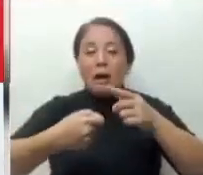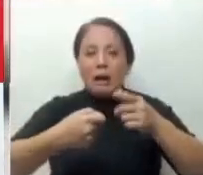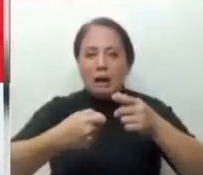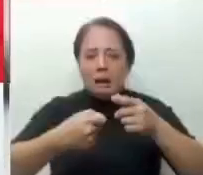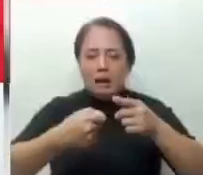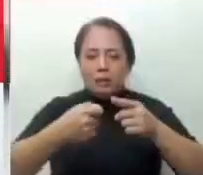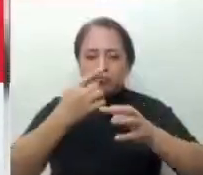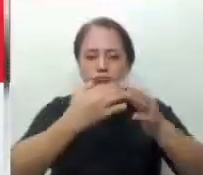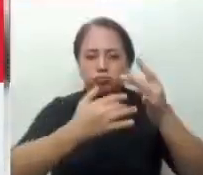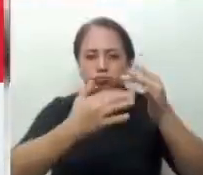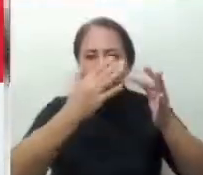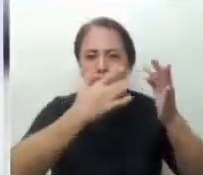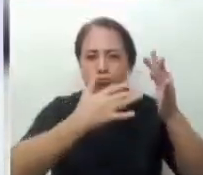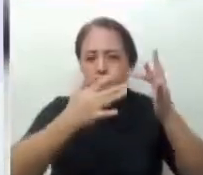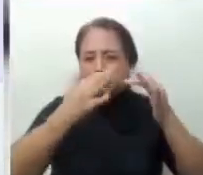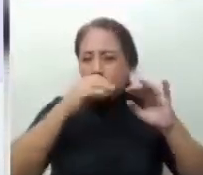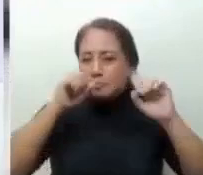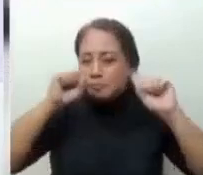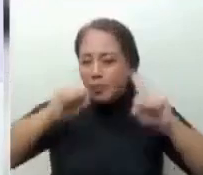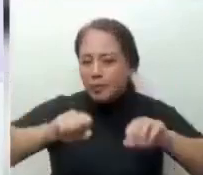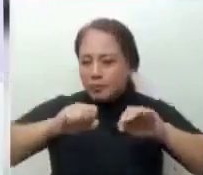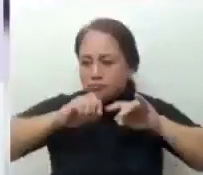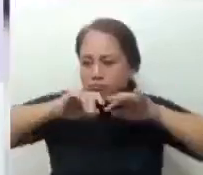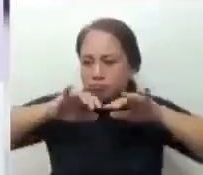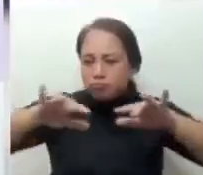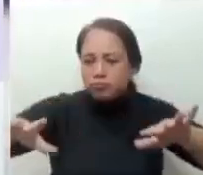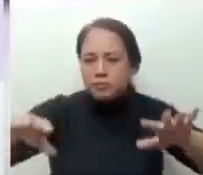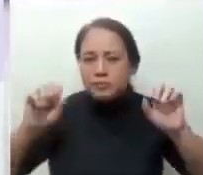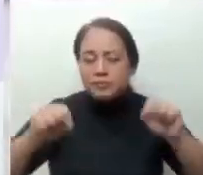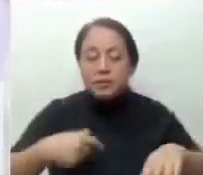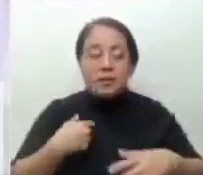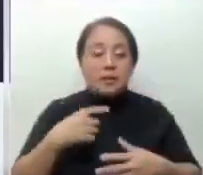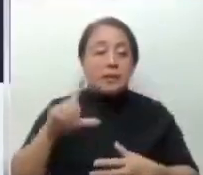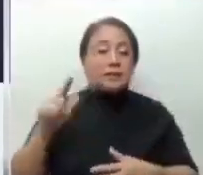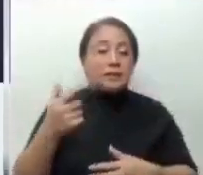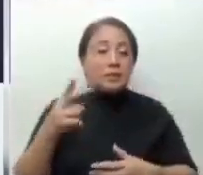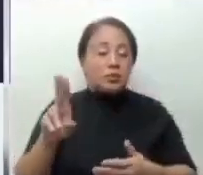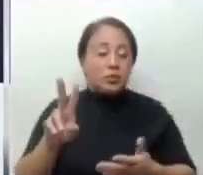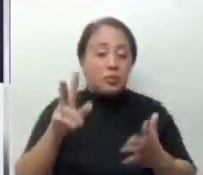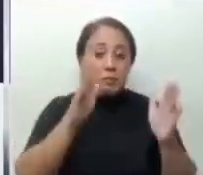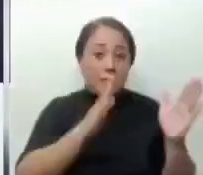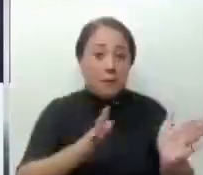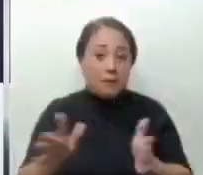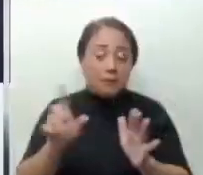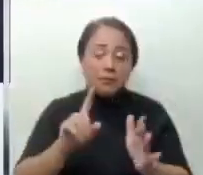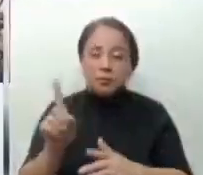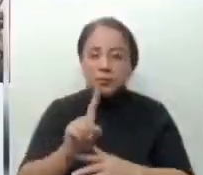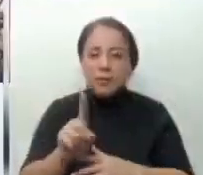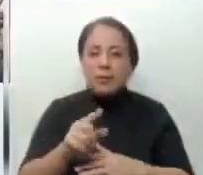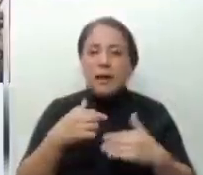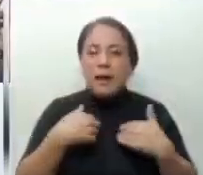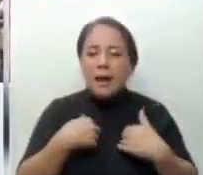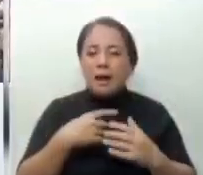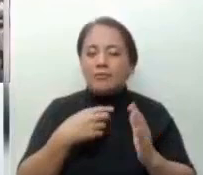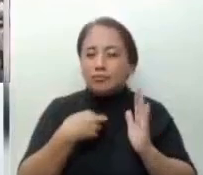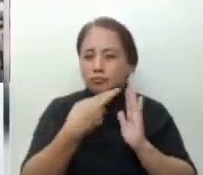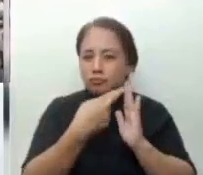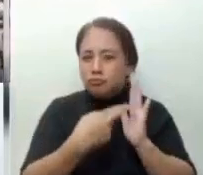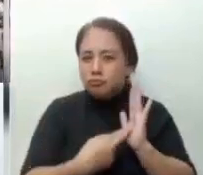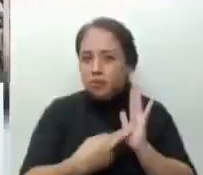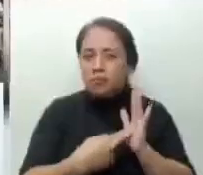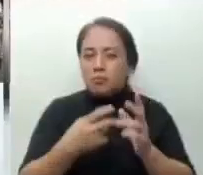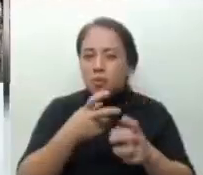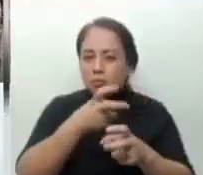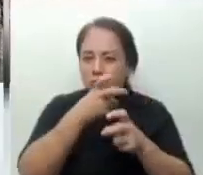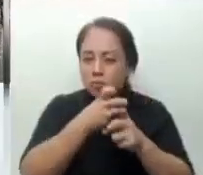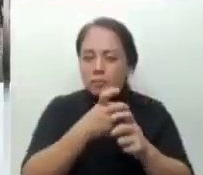rin mag-cause ng sunog. Balak na ng lokal na pamahalaan ng Valenzuela na maglabas ng kautusan para sa mas mahigpit na pagpapatupad